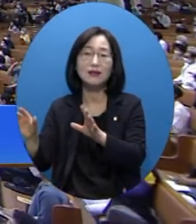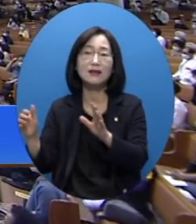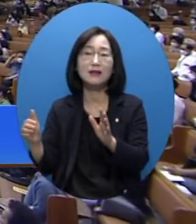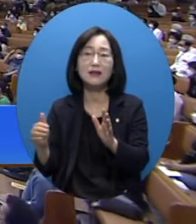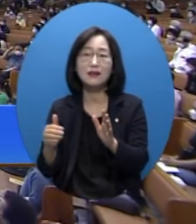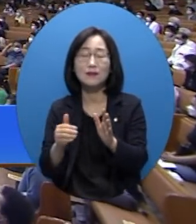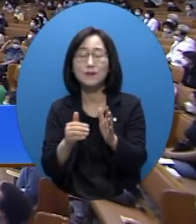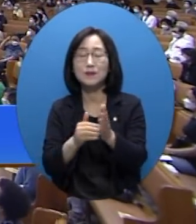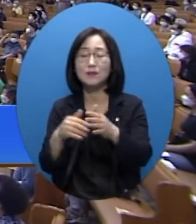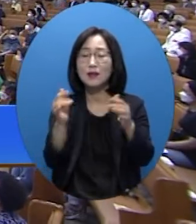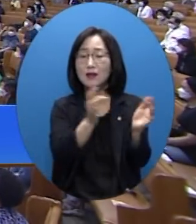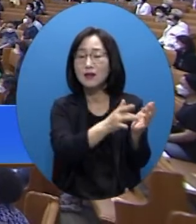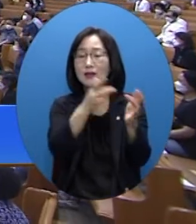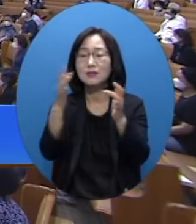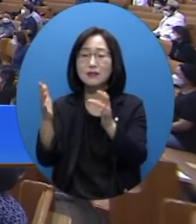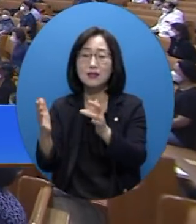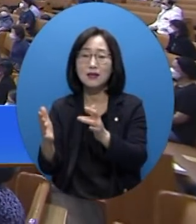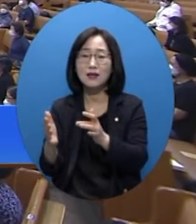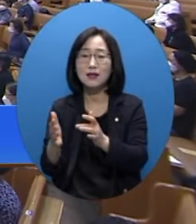버리셨네.